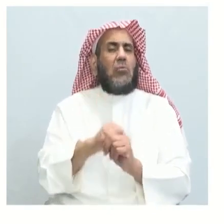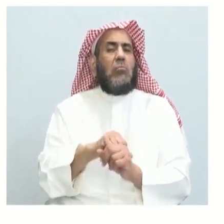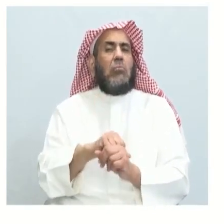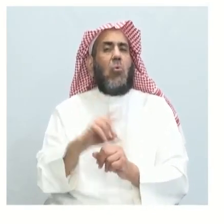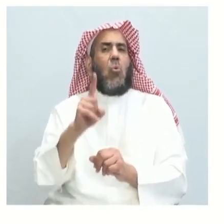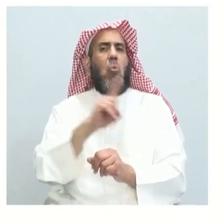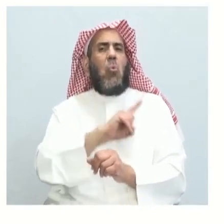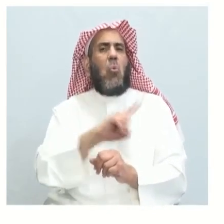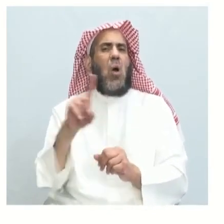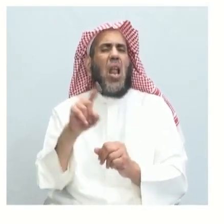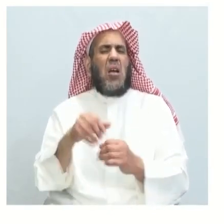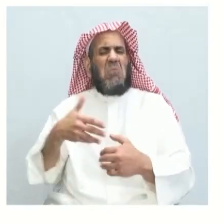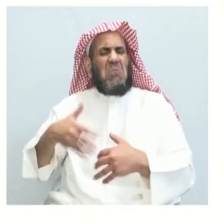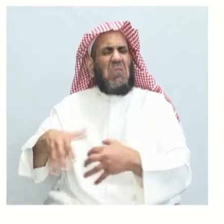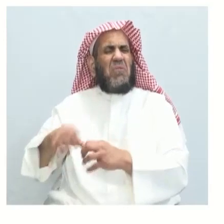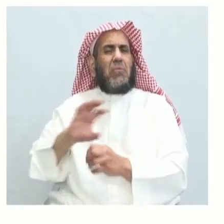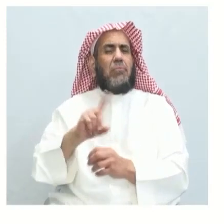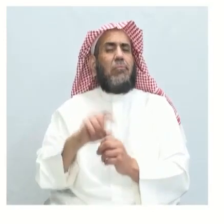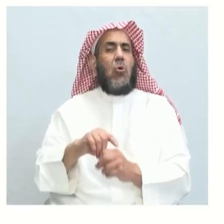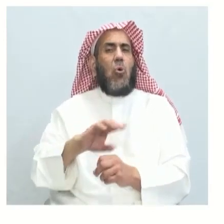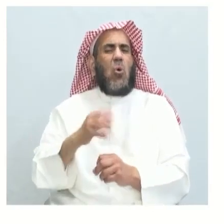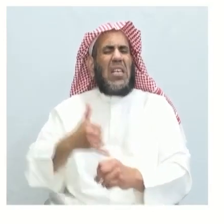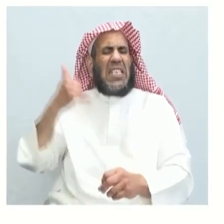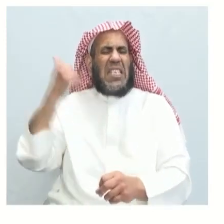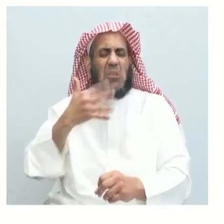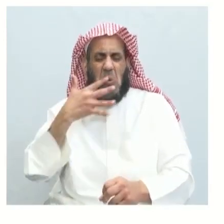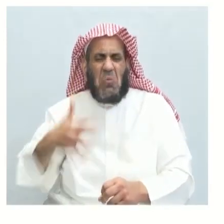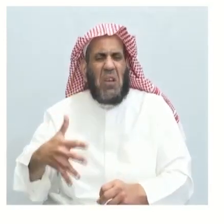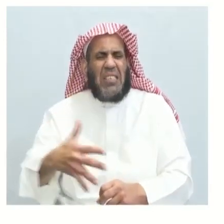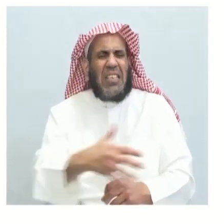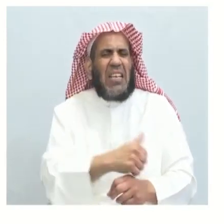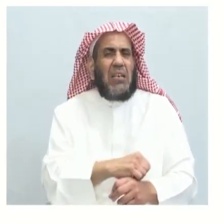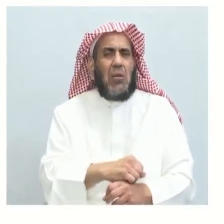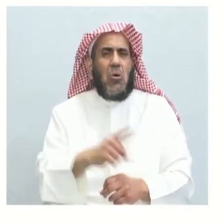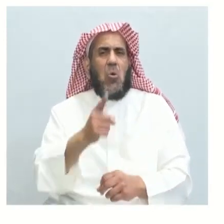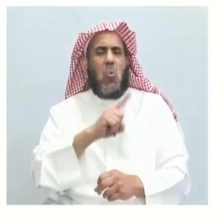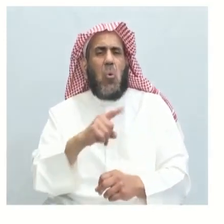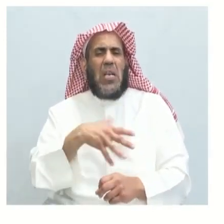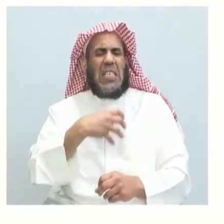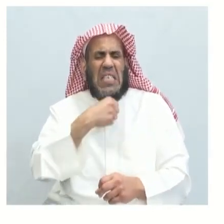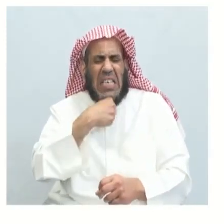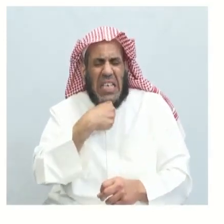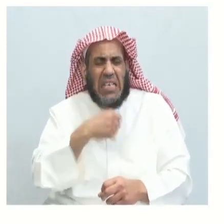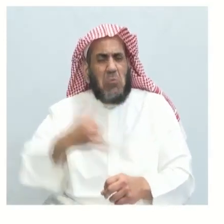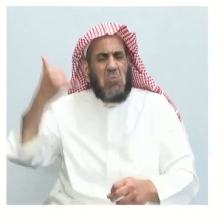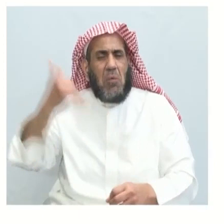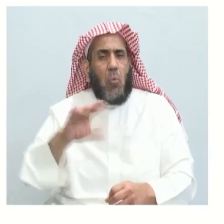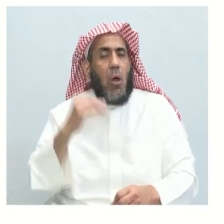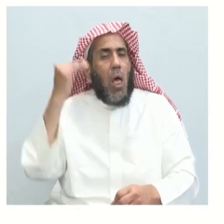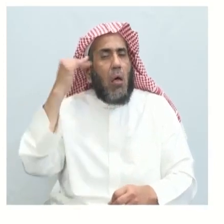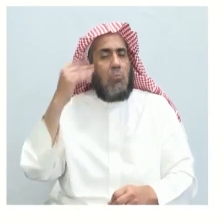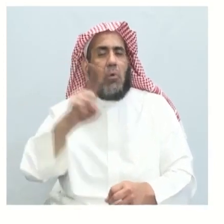ولا تمثلوا ولا تقتلوا طفلا صغيرا ولا شيخا كبيرا ولا